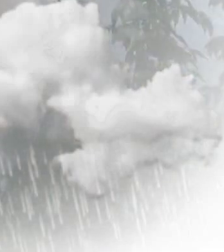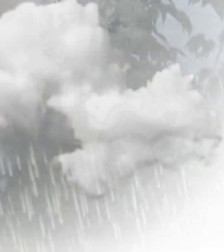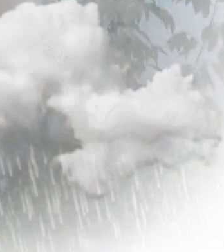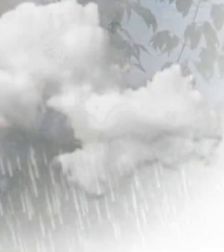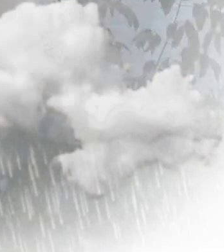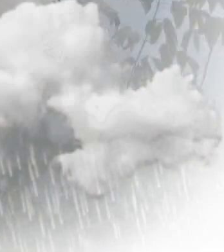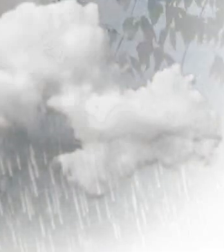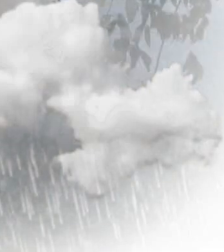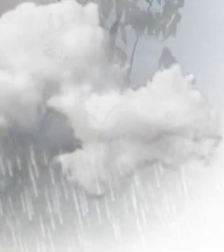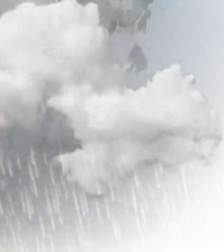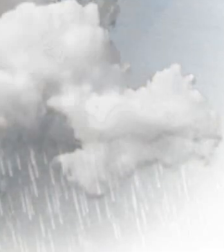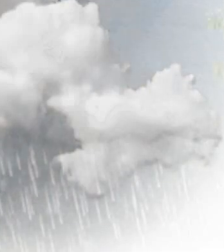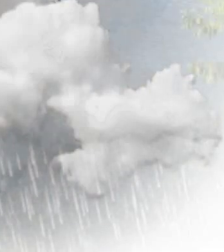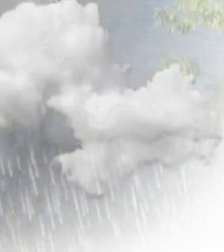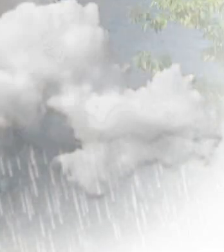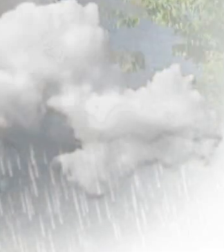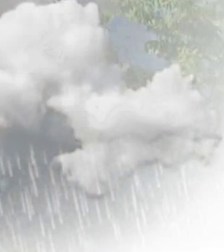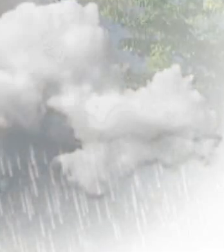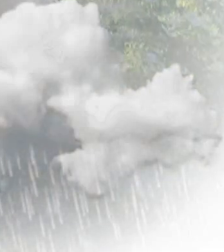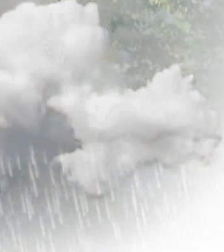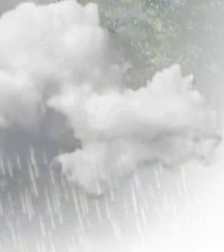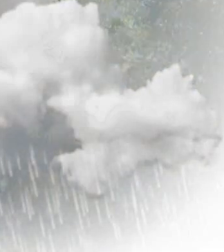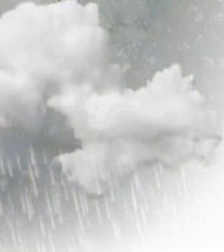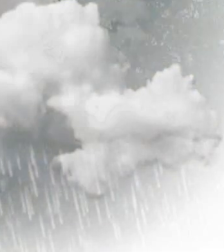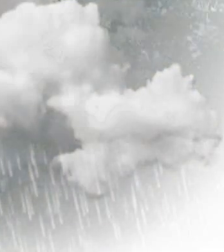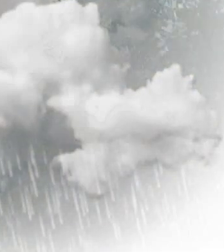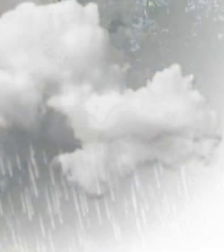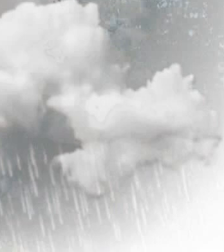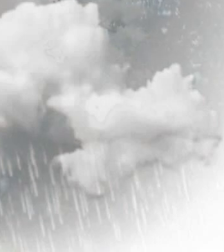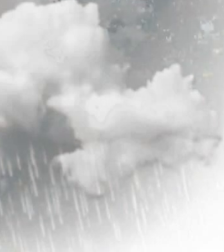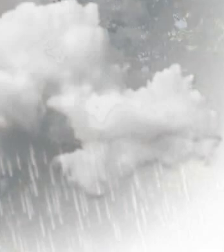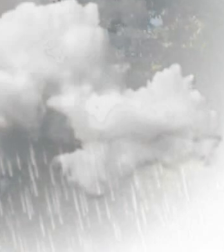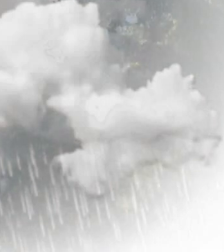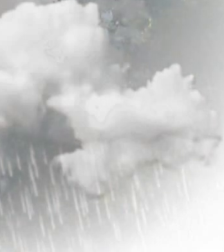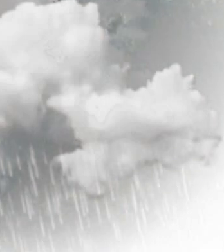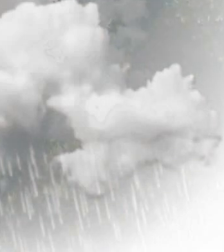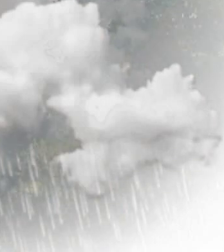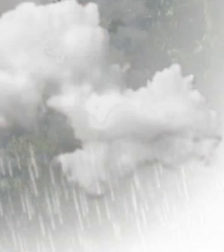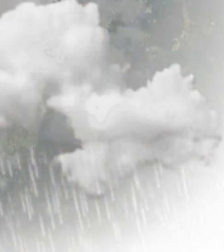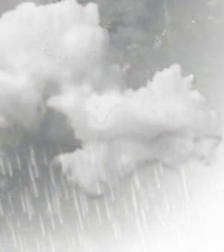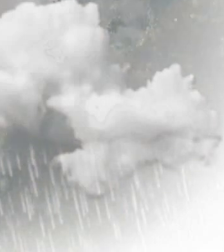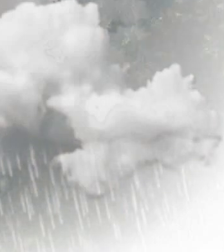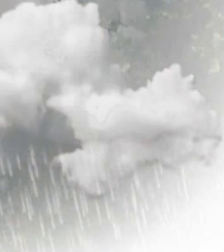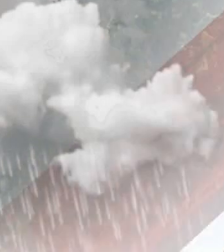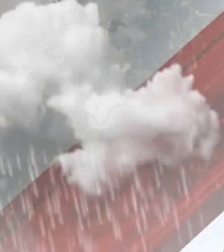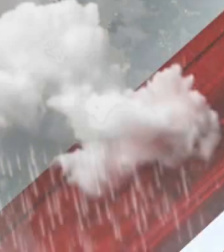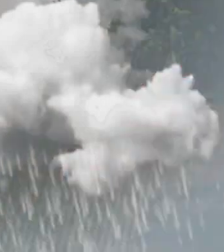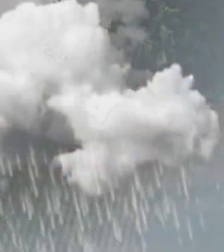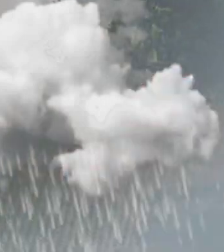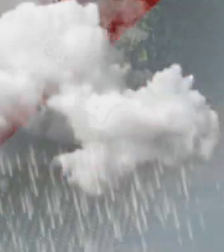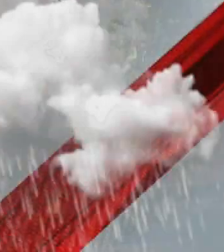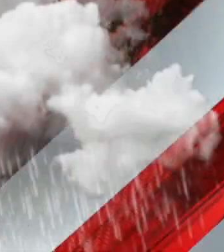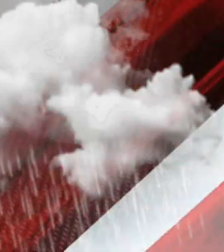22 днем и до плюс 17 вечером переменная облачность без осадков ветер полночный